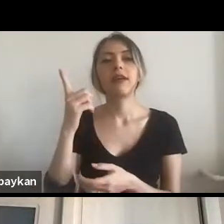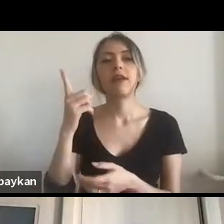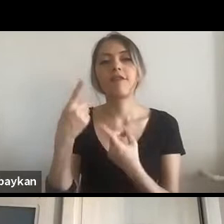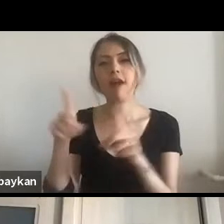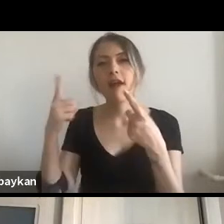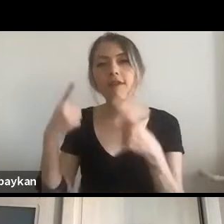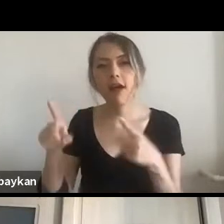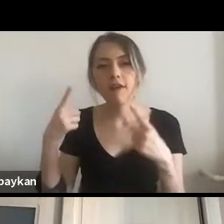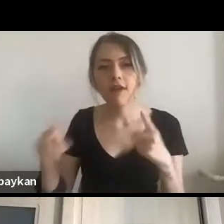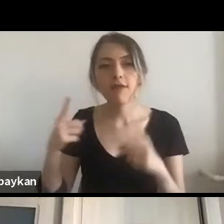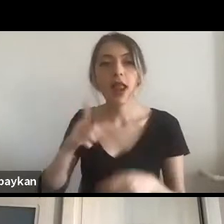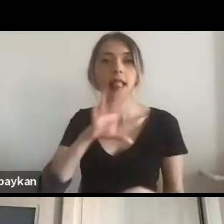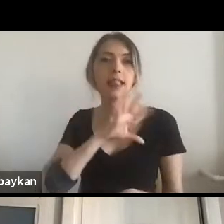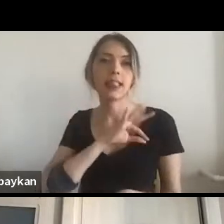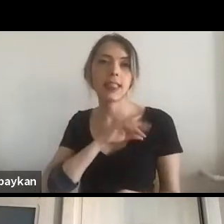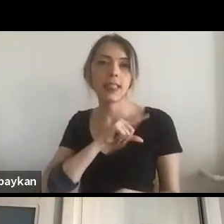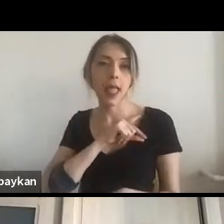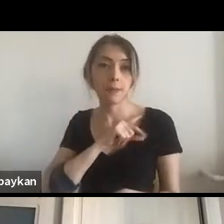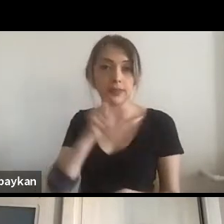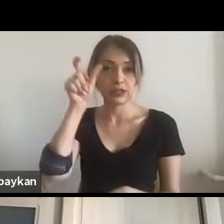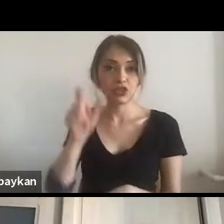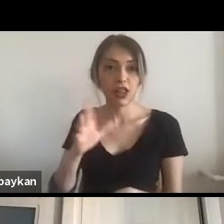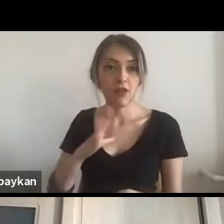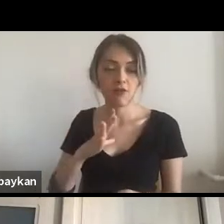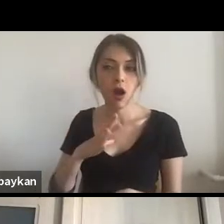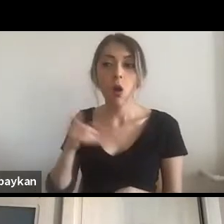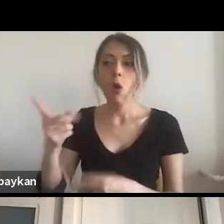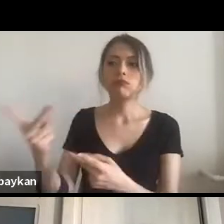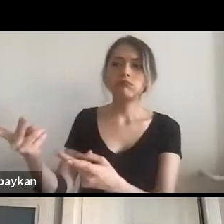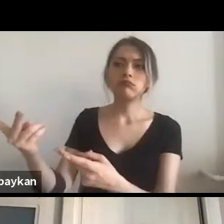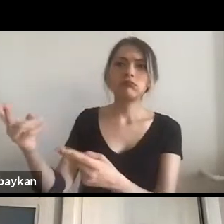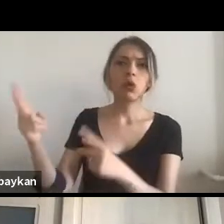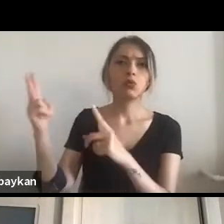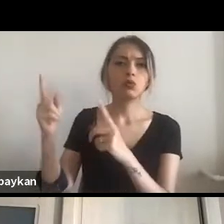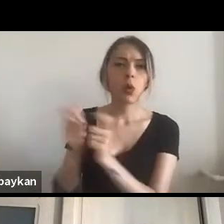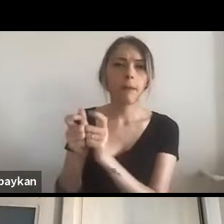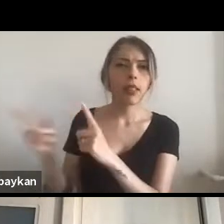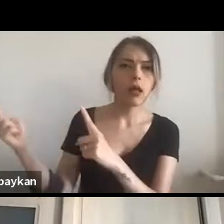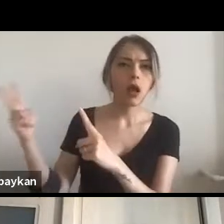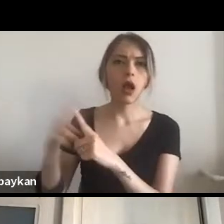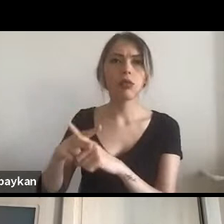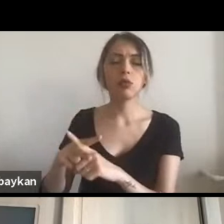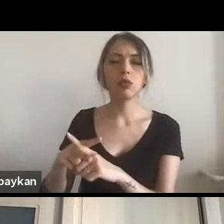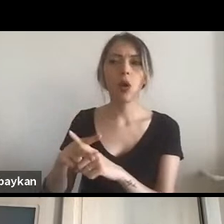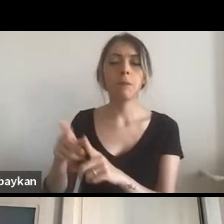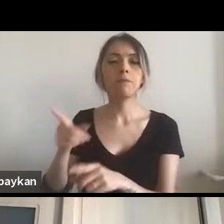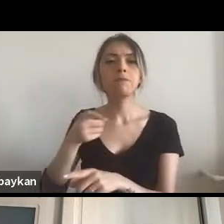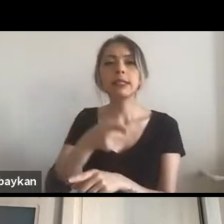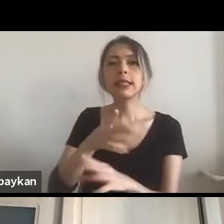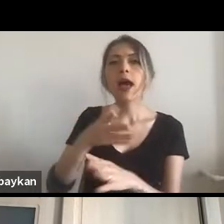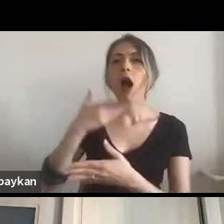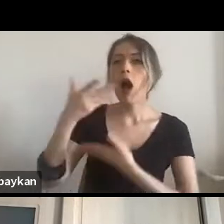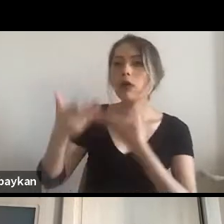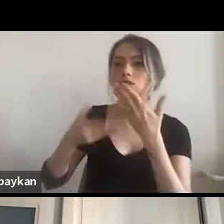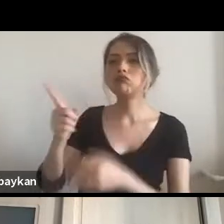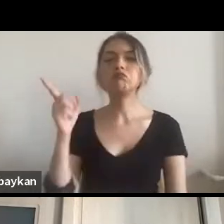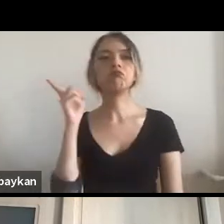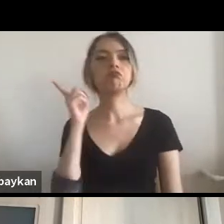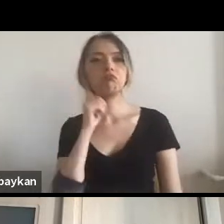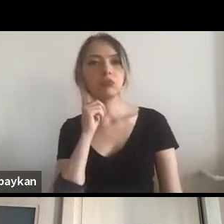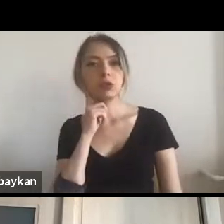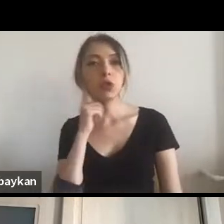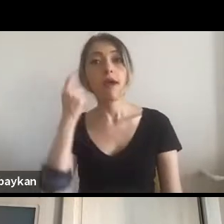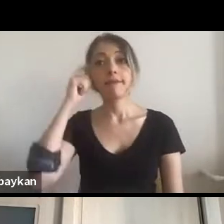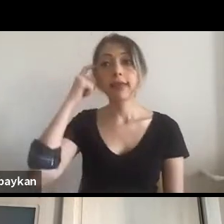Diplomatik temsilcilerin gelip size dinlediği toplantılarda bu kez görüşlerinizi sözlü olarak da iletme